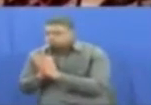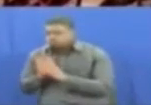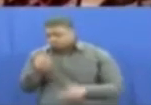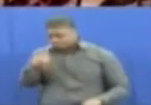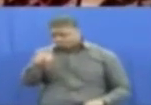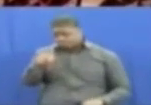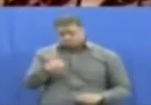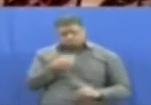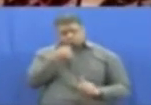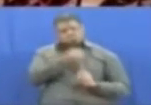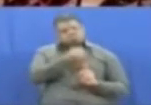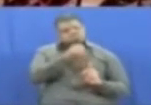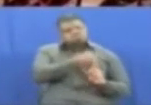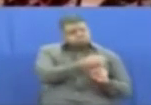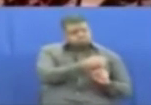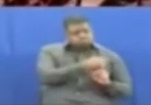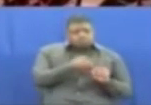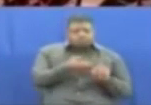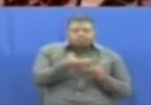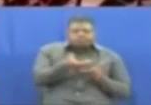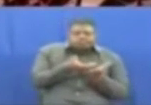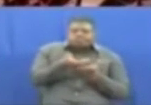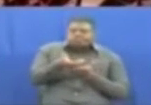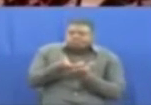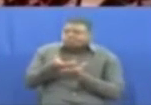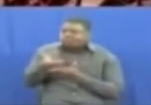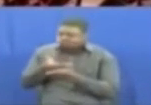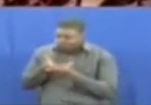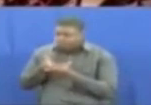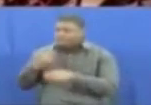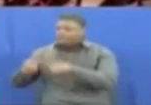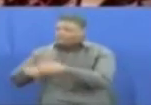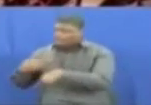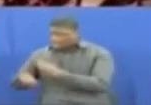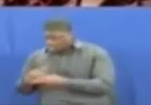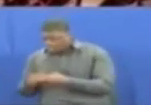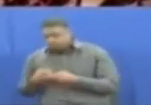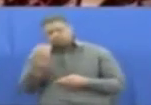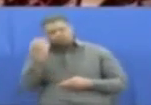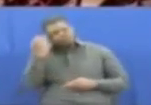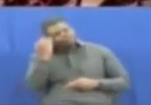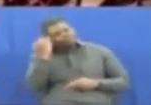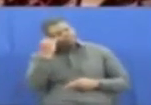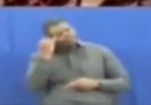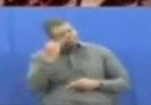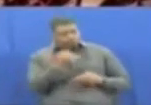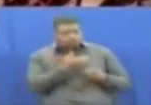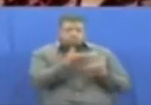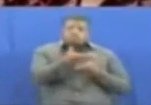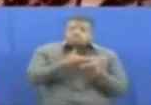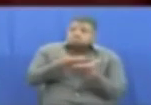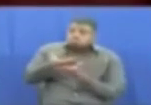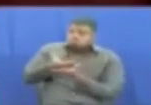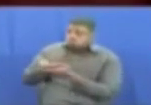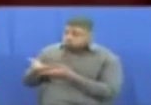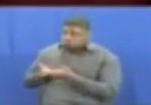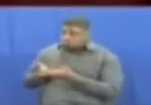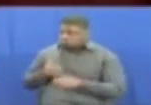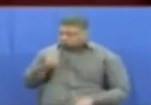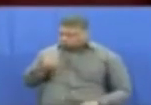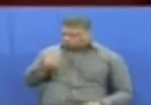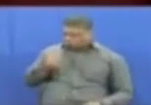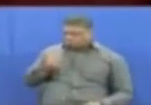kwamba tujadiliane, tushauriane, na ndio maana ya neno bunge. Na bahati nzuri sisi ndio wawakilishi wa